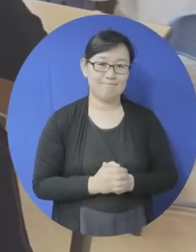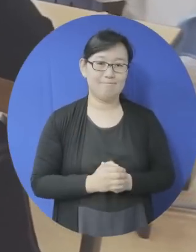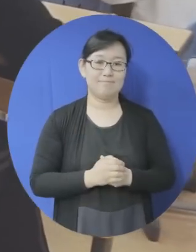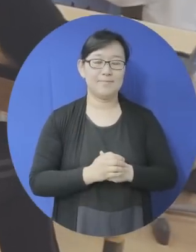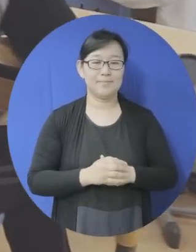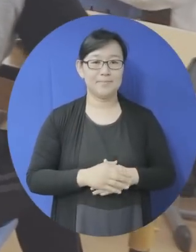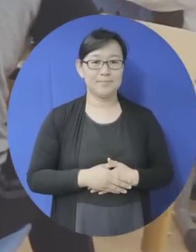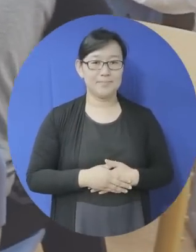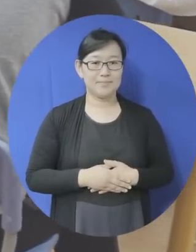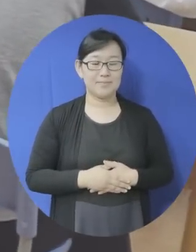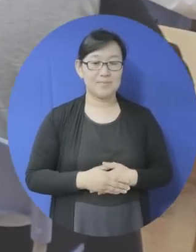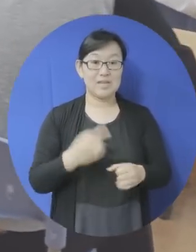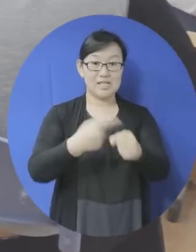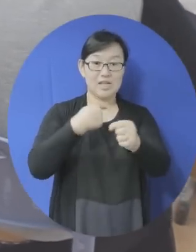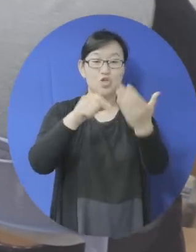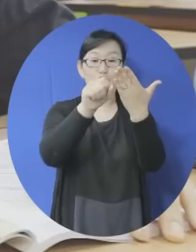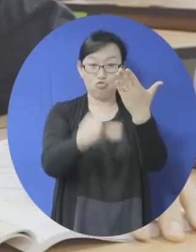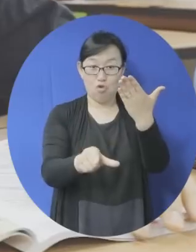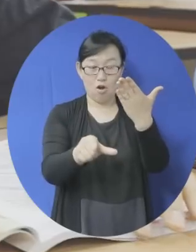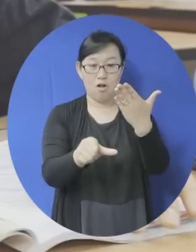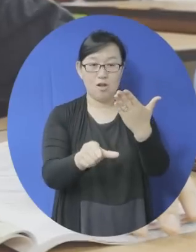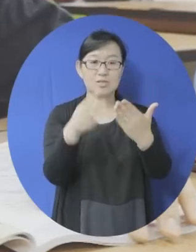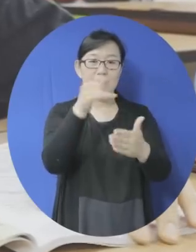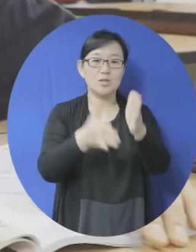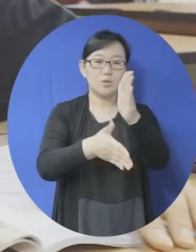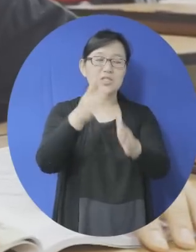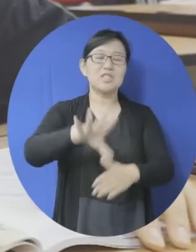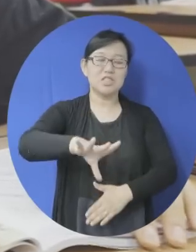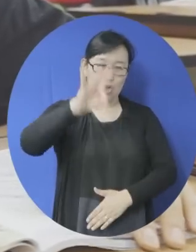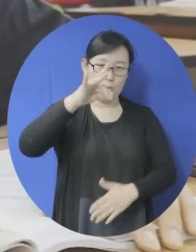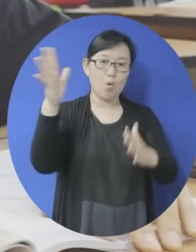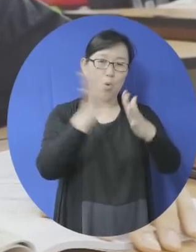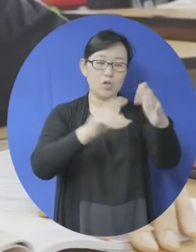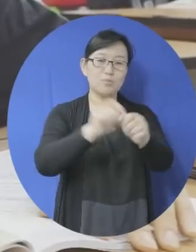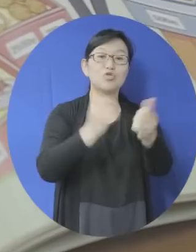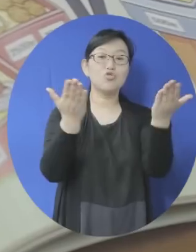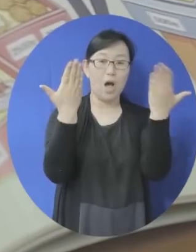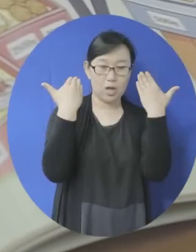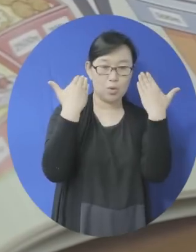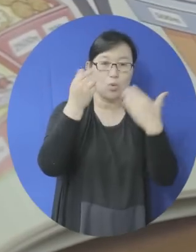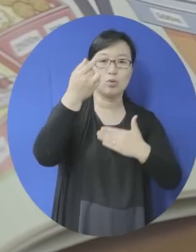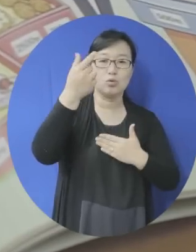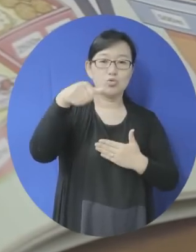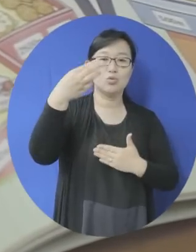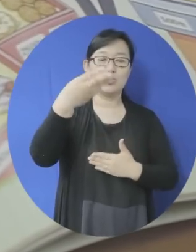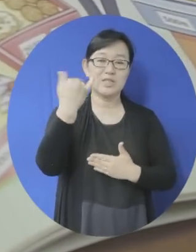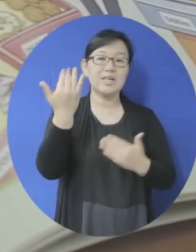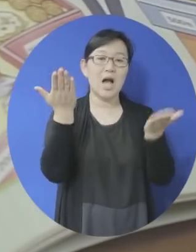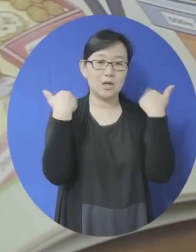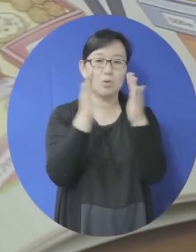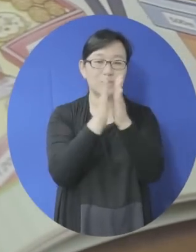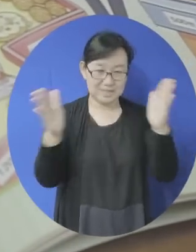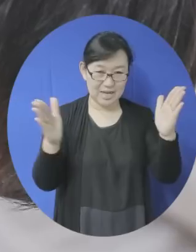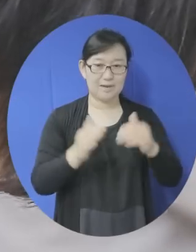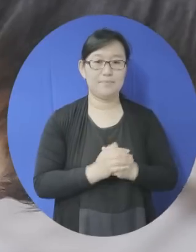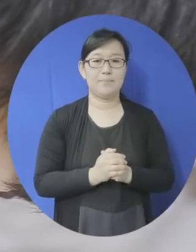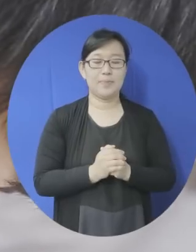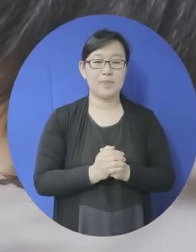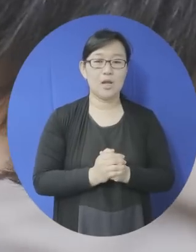보실까요? 지난해 9월, 세종시 최초의 공립특수학교인 세종누리학교가